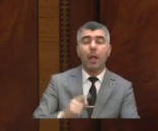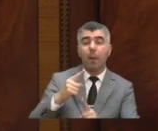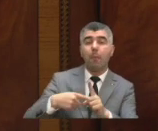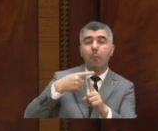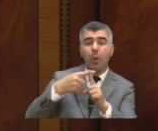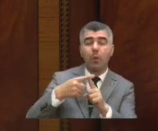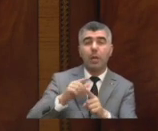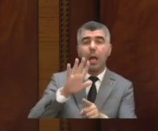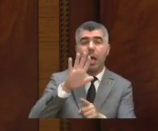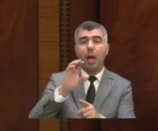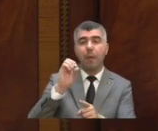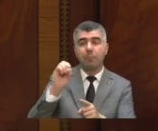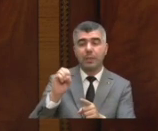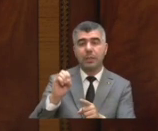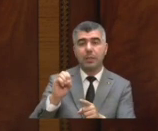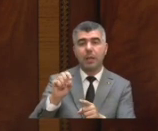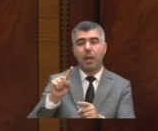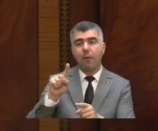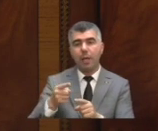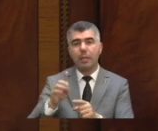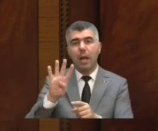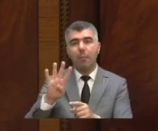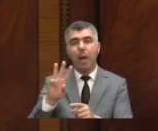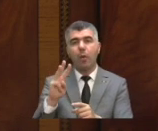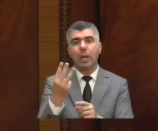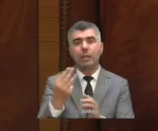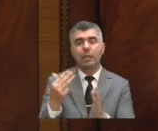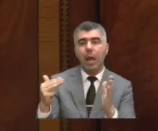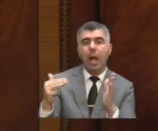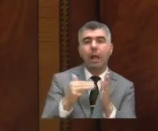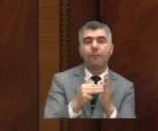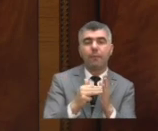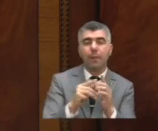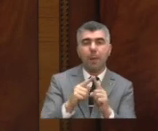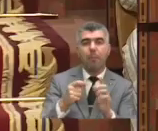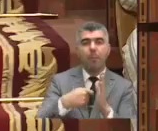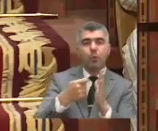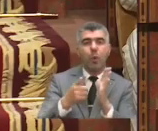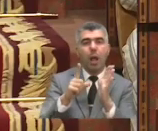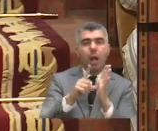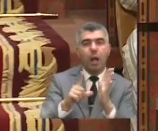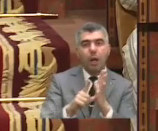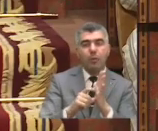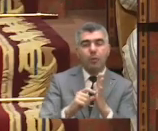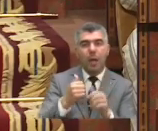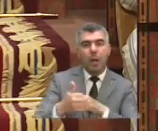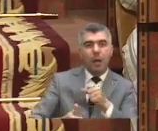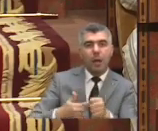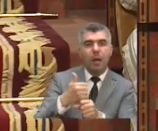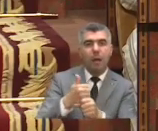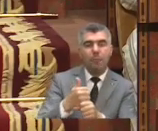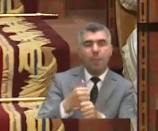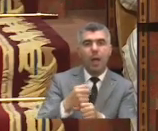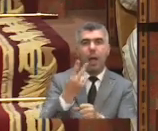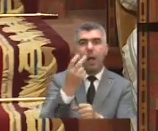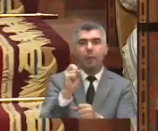5034 منصب مالي برسم مشروع قانون الماليه لسنه